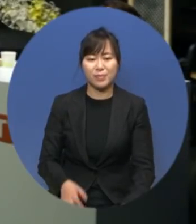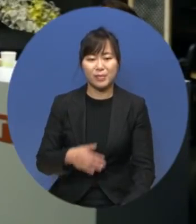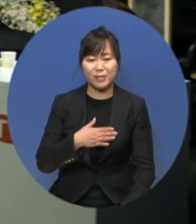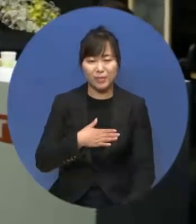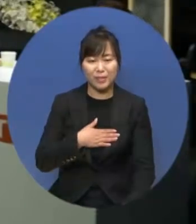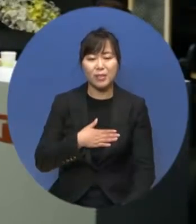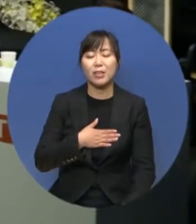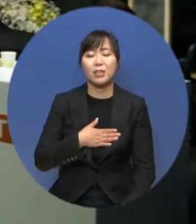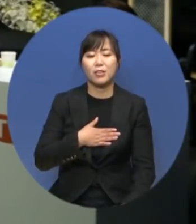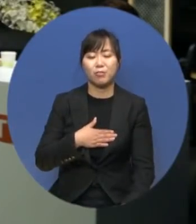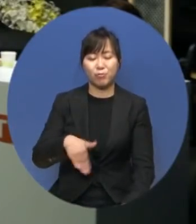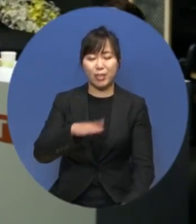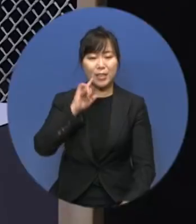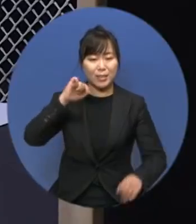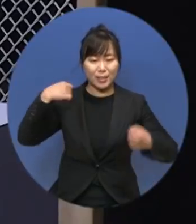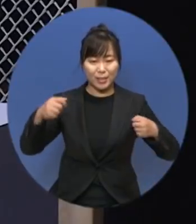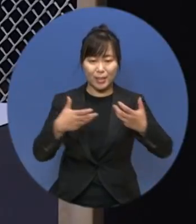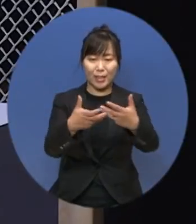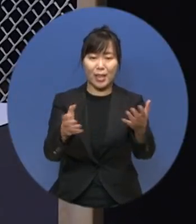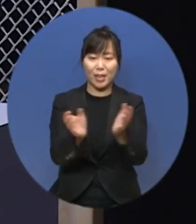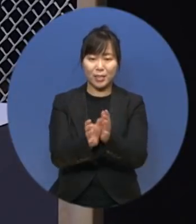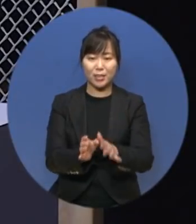네. 저희 극단은